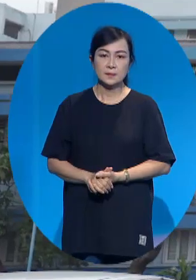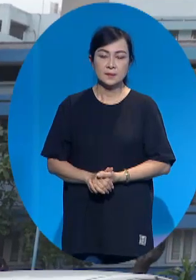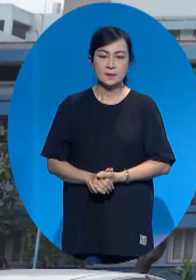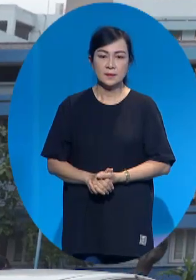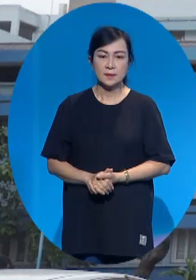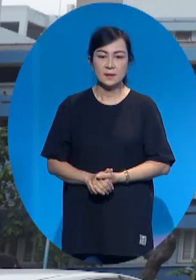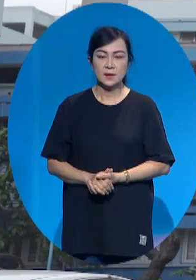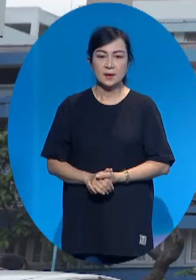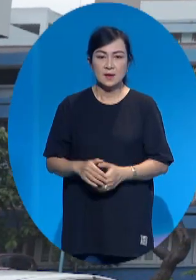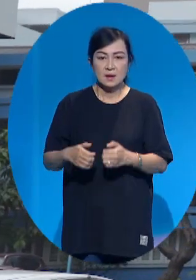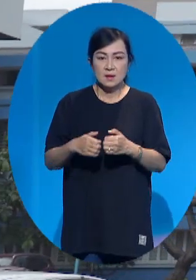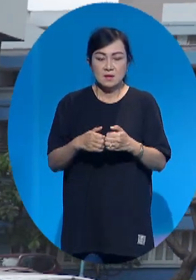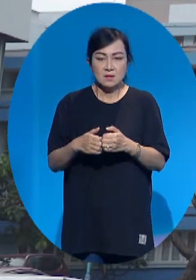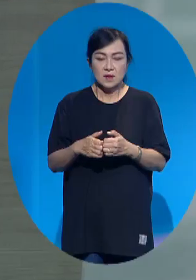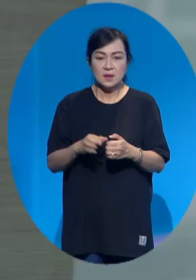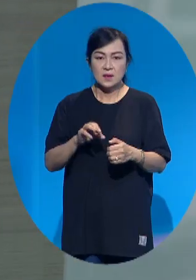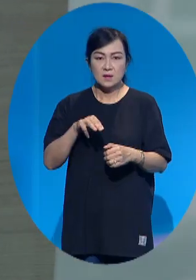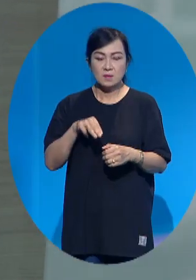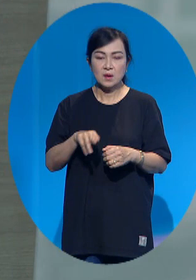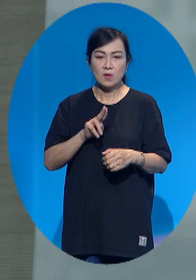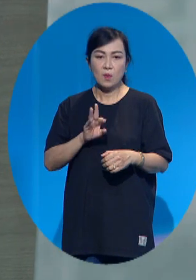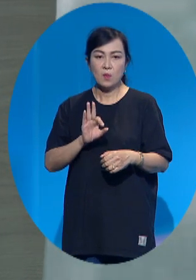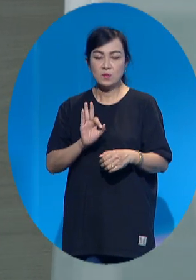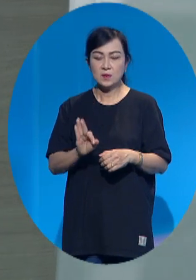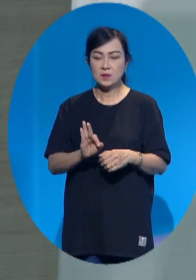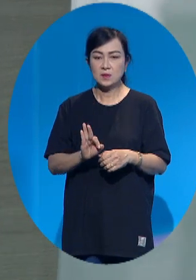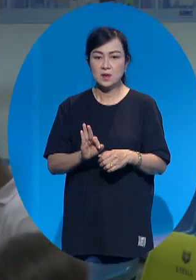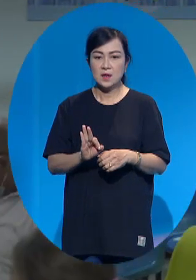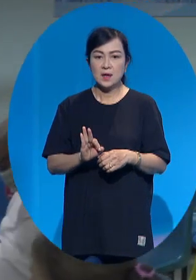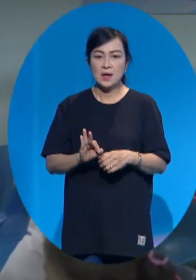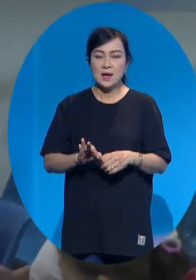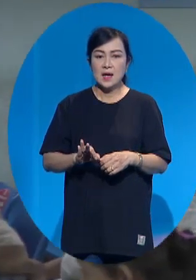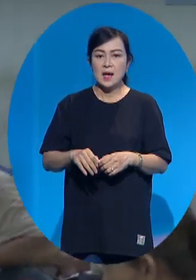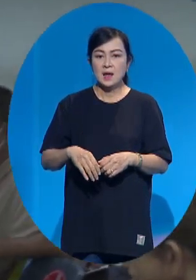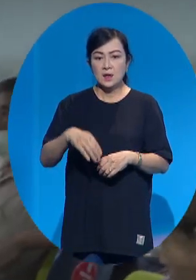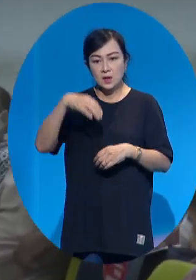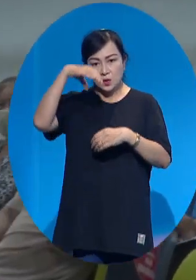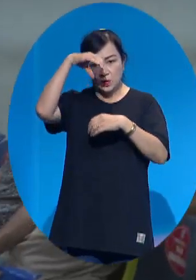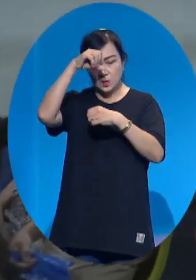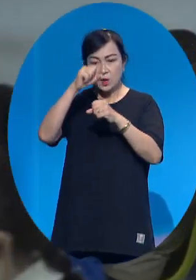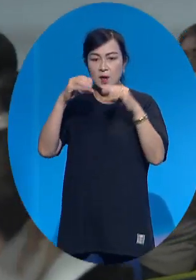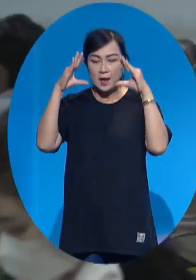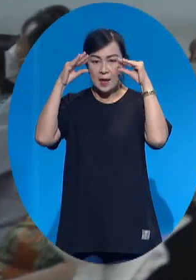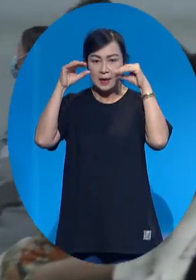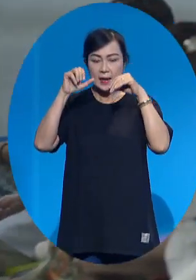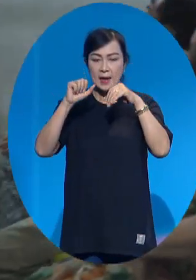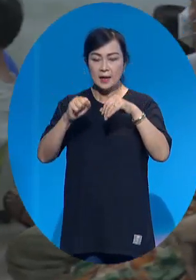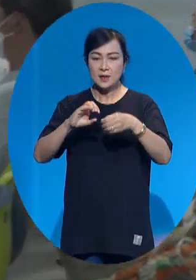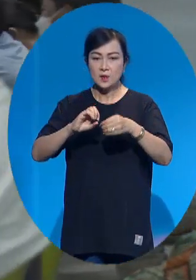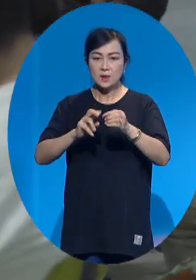Thuyên tắc tĩnh mạch, điều trị ung thư. Đặc biệt là chuỗi điều trị ung thư biểu mô tế bào gan, chẩn đoán hình ảnh trong điều trị tim mạch và ung